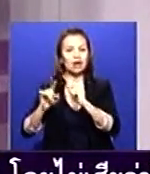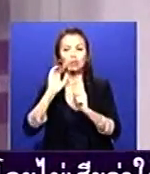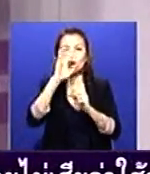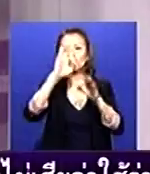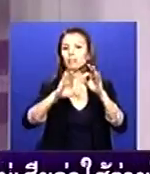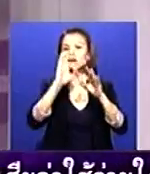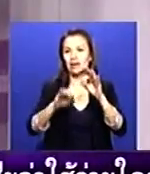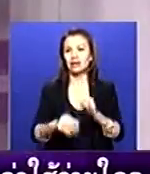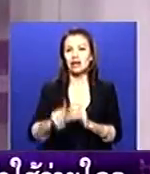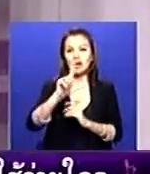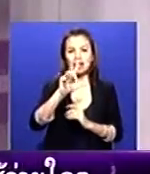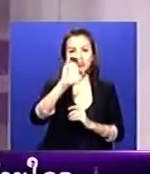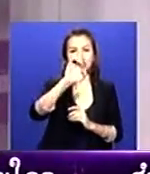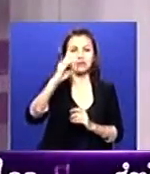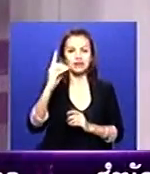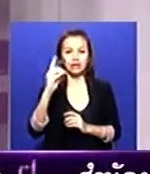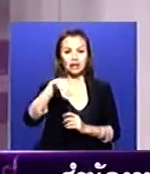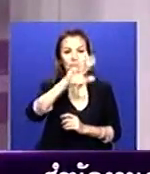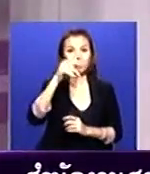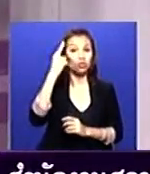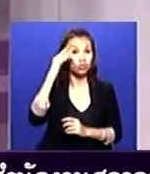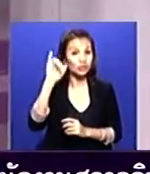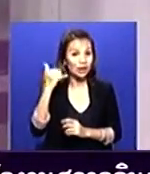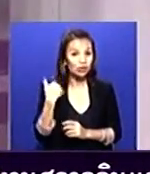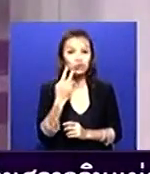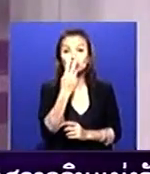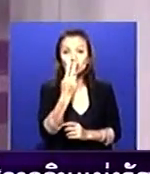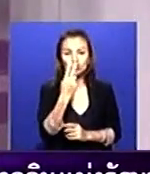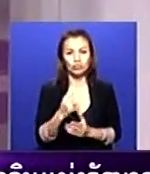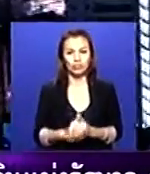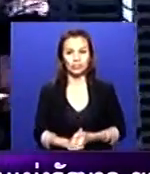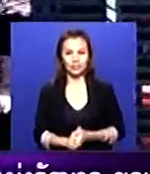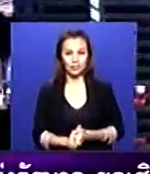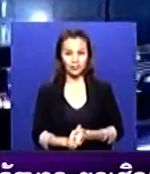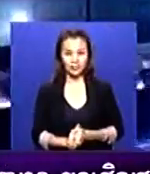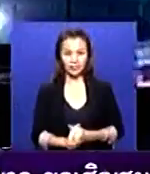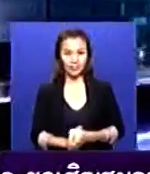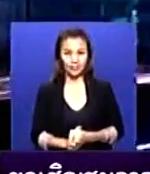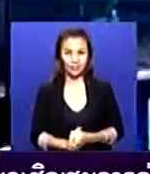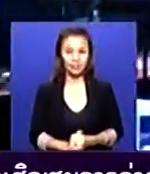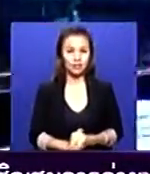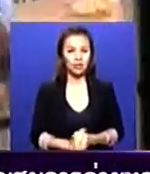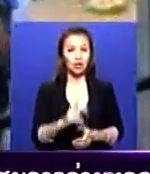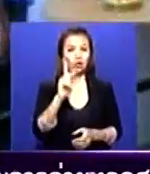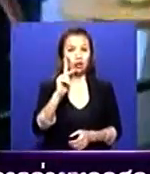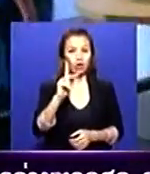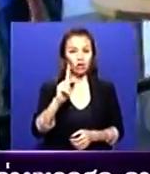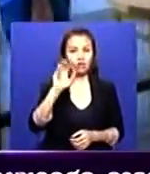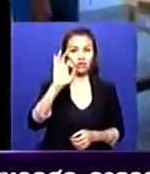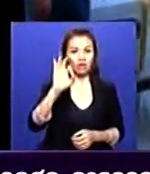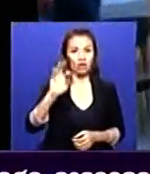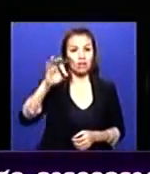จำหน่ายผลิตภัณฑ์ LED ของไทยเป็นที่รู้จักเราไปติดตามเรื่องนี้จากรายงานกันเลยค่ะ การไฟฟ้าฝ่ายผลิตแห่งประเทศไทย